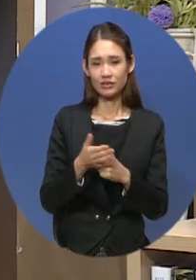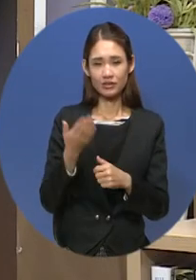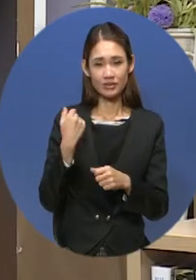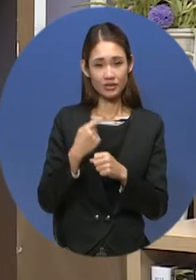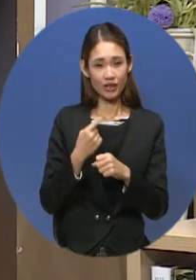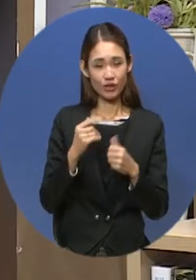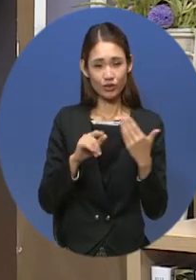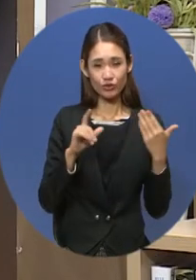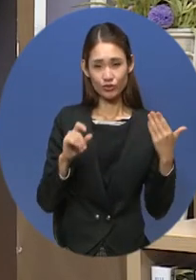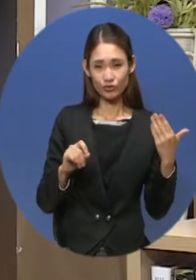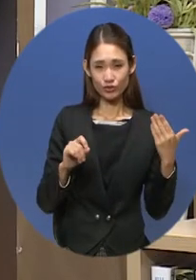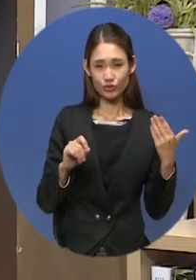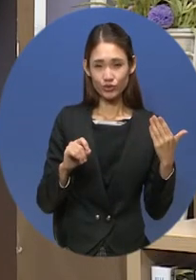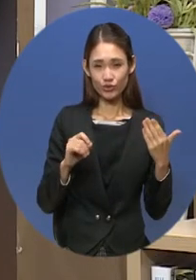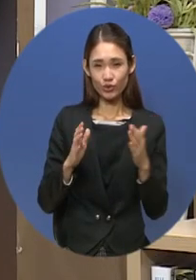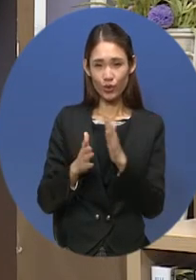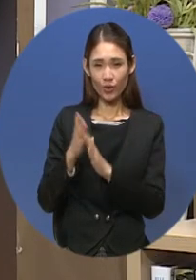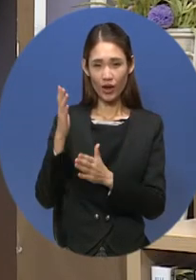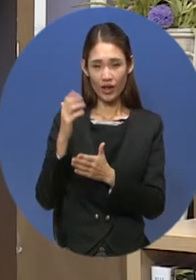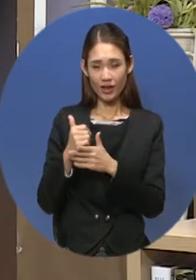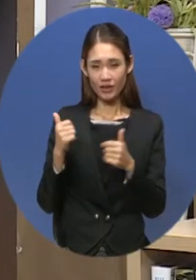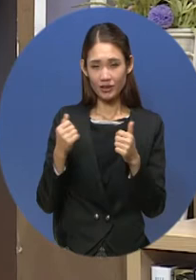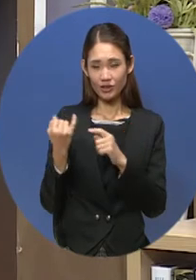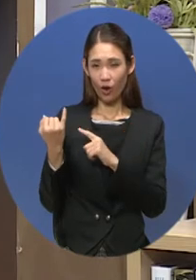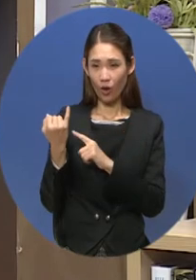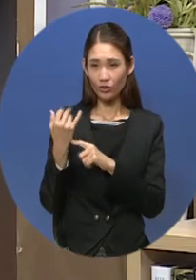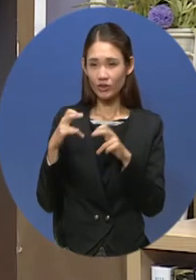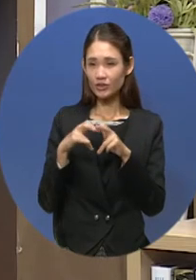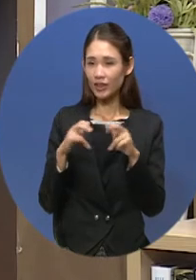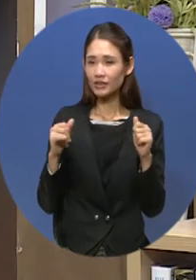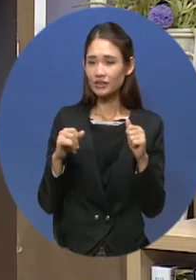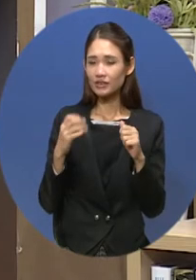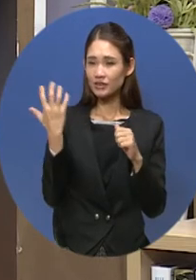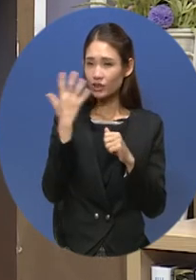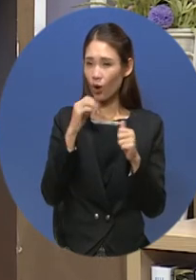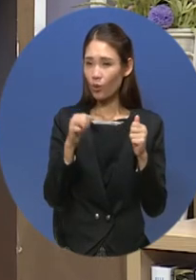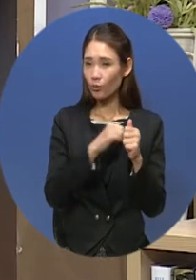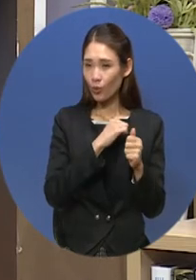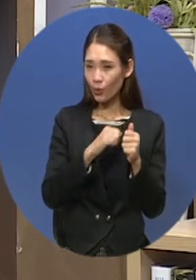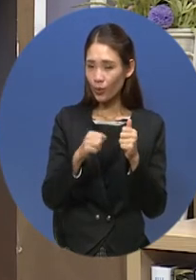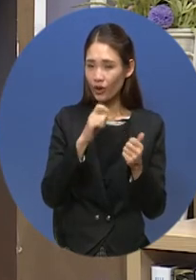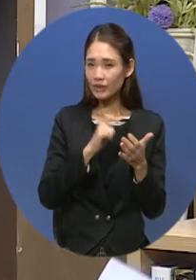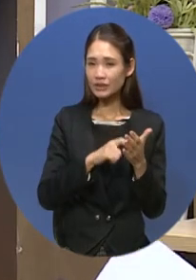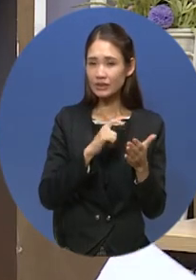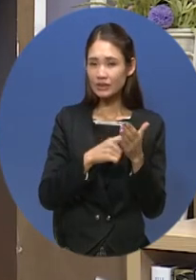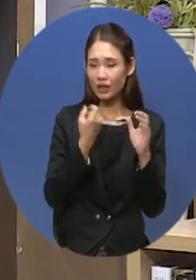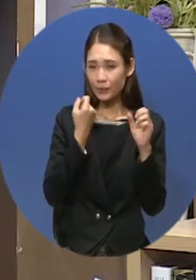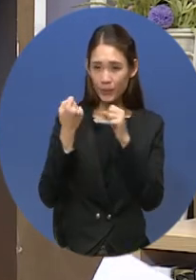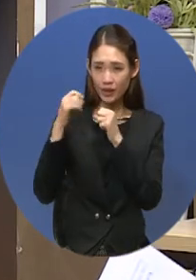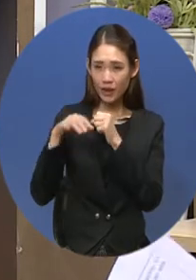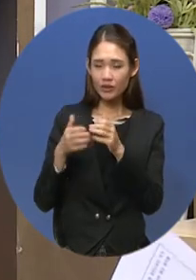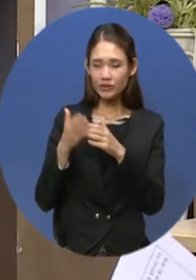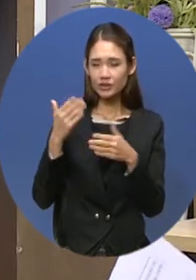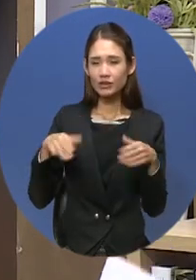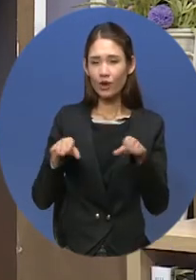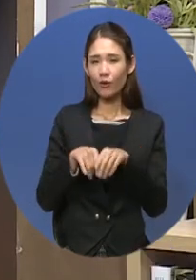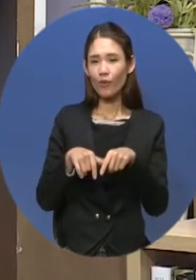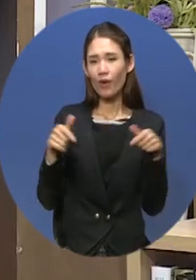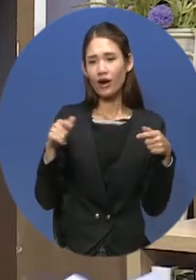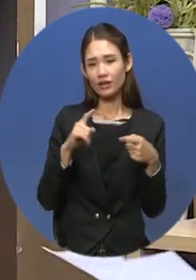열린 본회의에서 여성 장애인에 대한 성폭력 문제와 긴급 피난처 시설 확대에